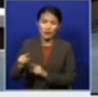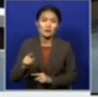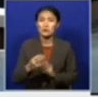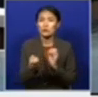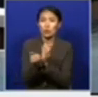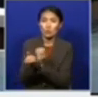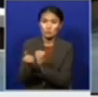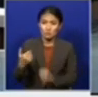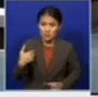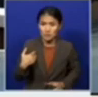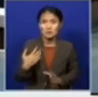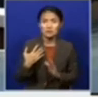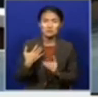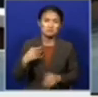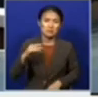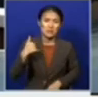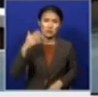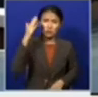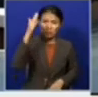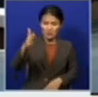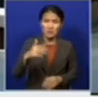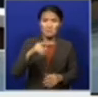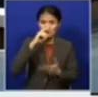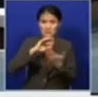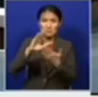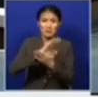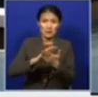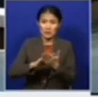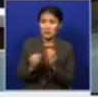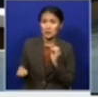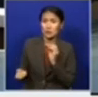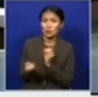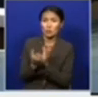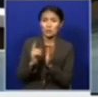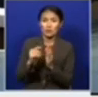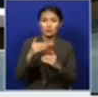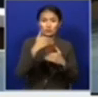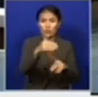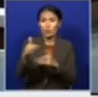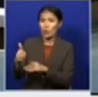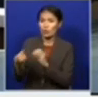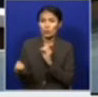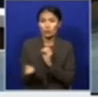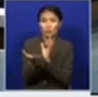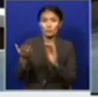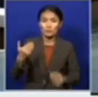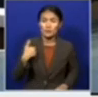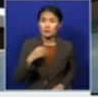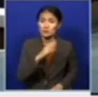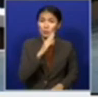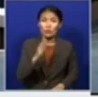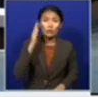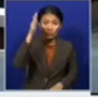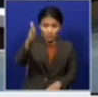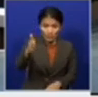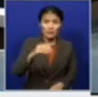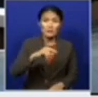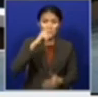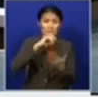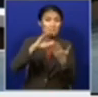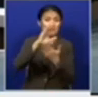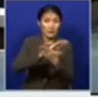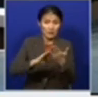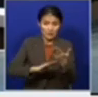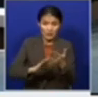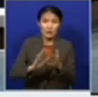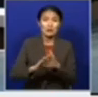างการเกษตรของไทยทั้งระบบตั้งแต่อุตสาหกรรมการเกษตรไปจนถึงอุตสาหกรรมการแปรรูปอาหารจนอาจจะกระทบต่อ